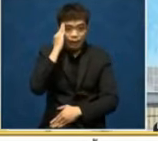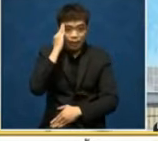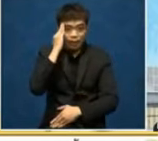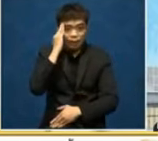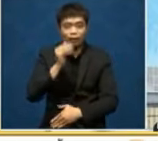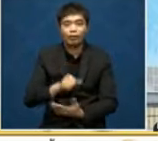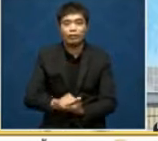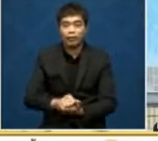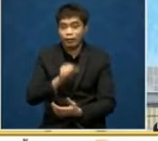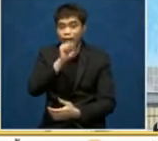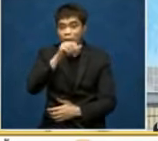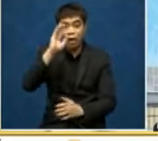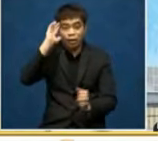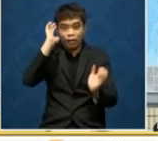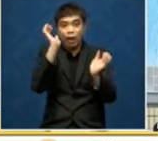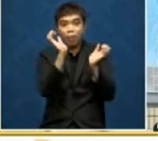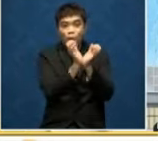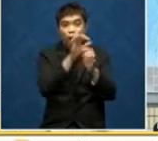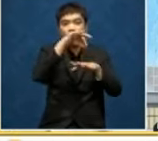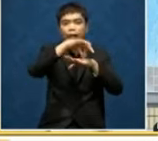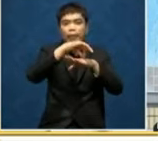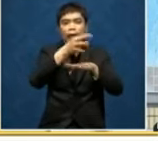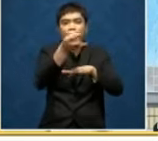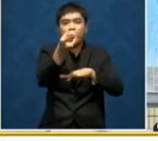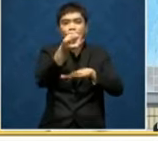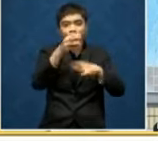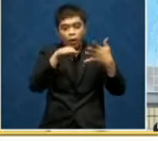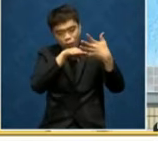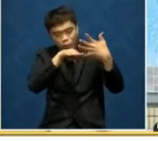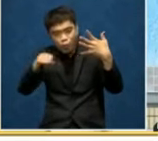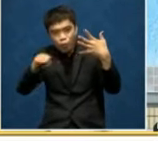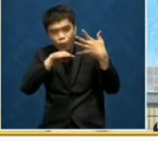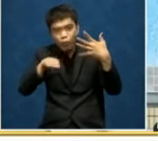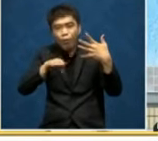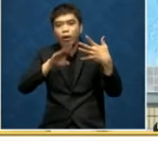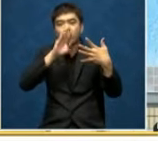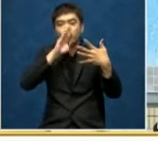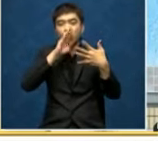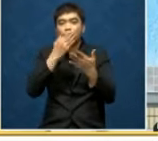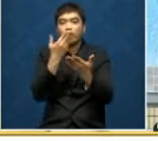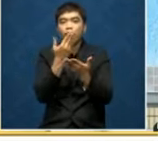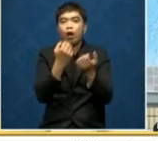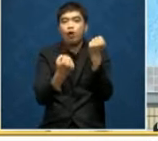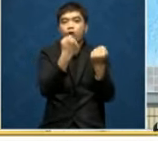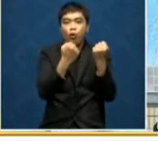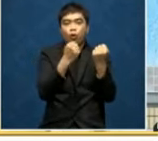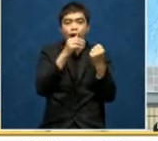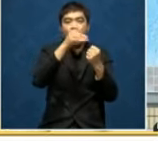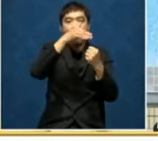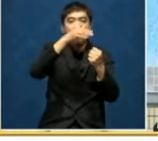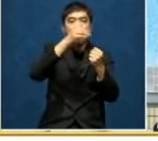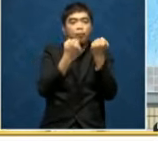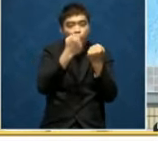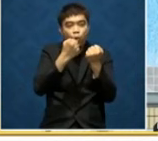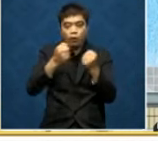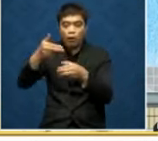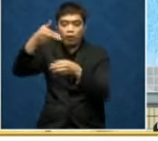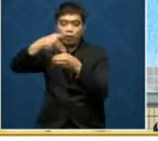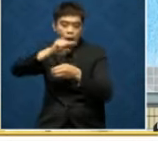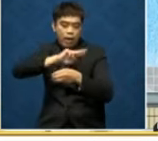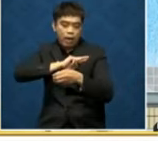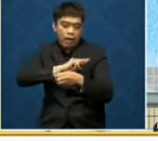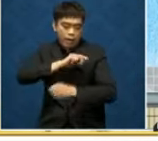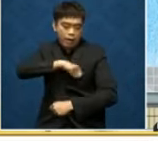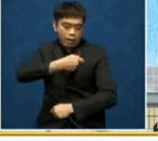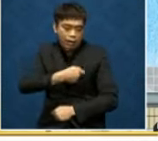ลำบากของตำรวจชั้นผู้น้อยที่ต้องเติมน้ำมันลดหลวงด้วยตัวเองซื้อปืนเองซื้อหมึก